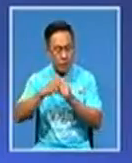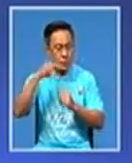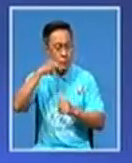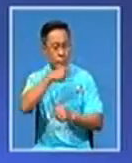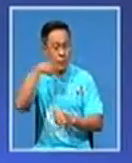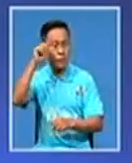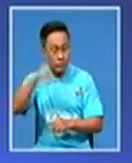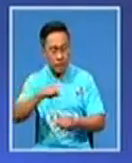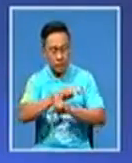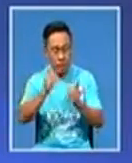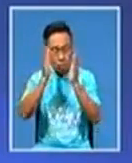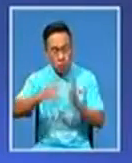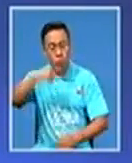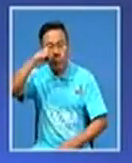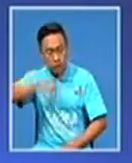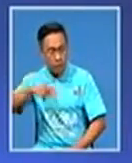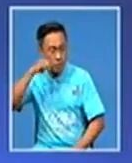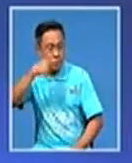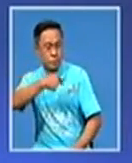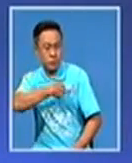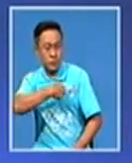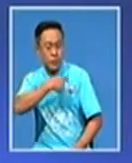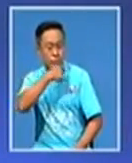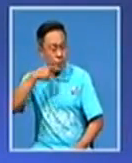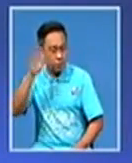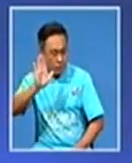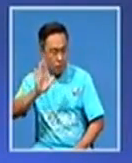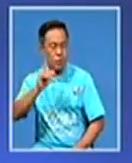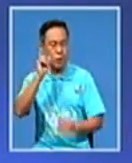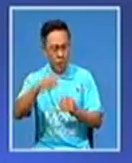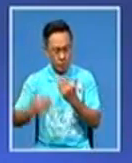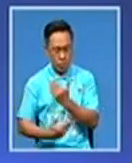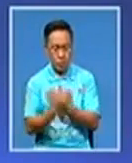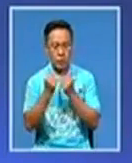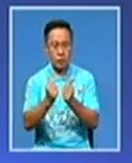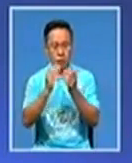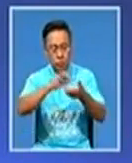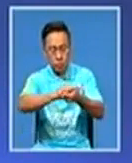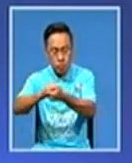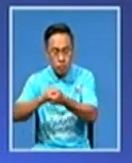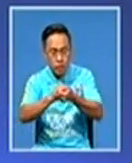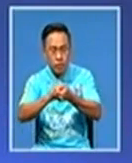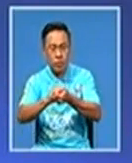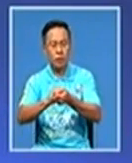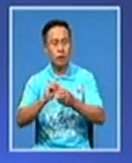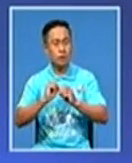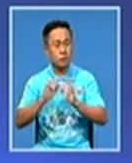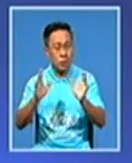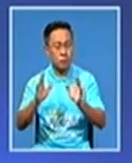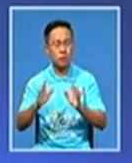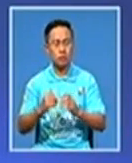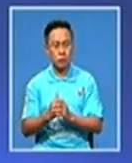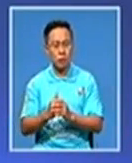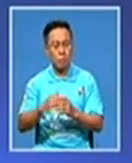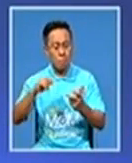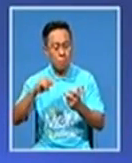นะครับที่เราจะมีต่อกันนะครับผมกลับมองว่าน่าจะเป็นโอกาสนะครับที่เราจะได้ร่วมมือกันแสดงให้เห็น